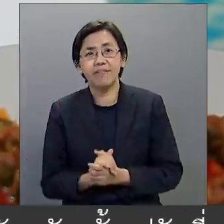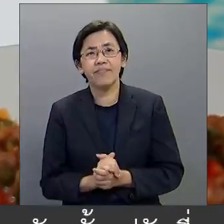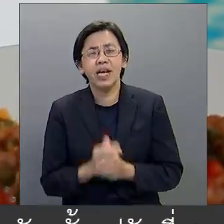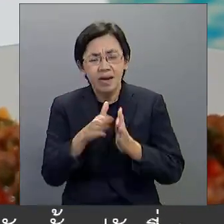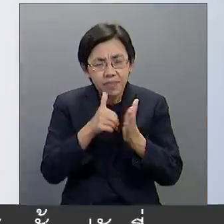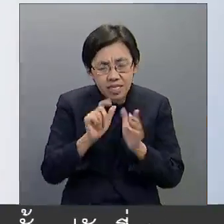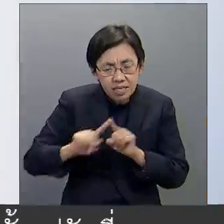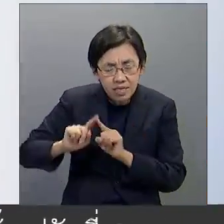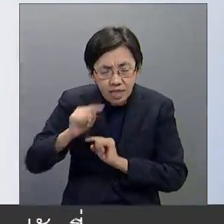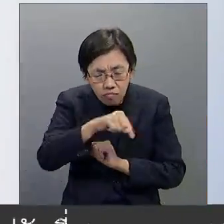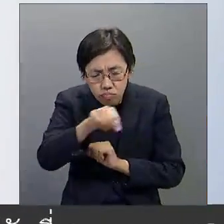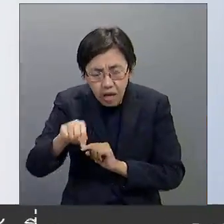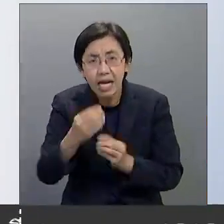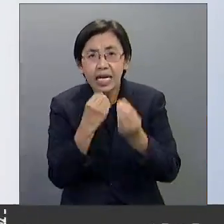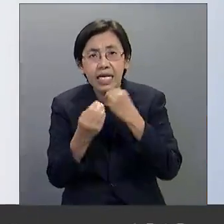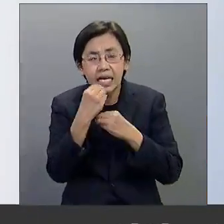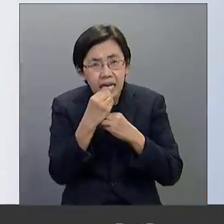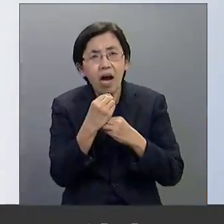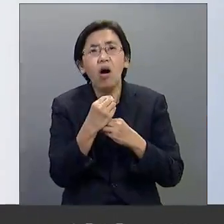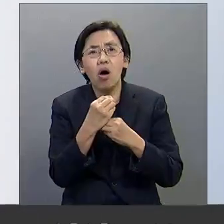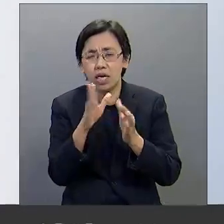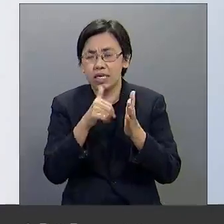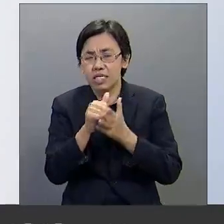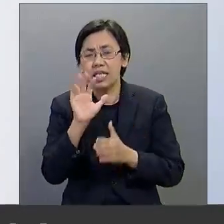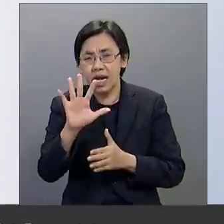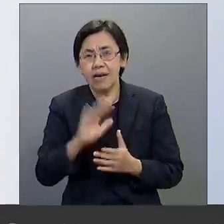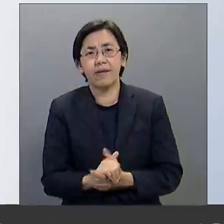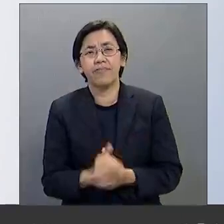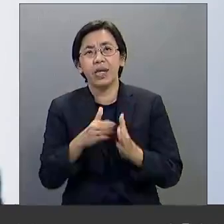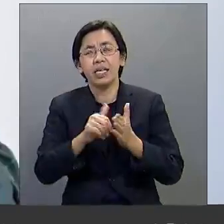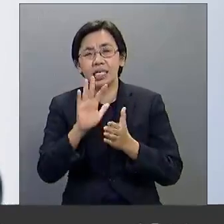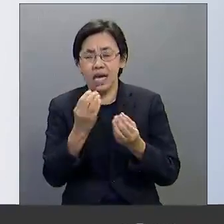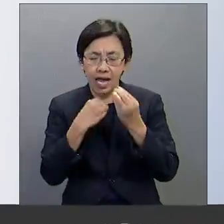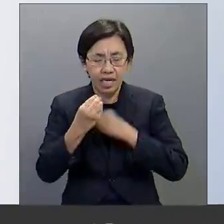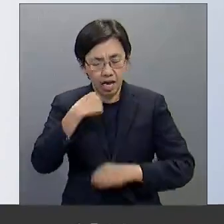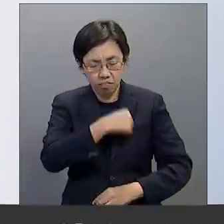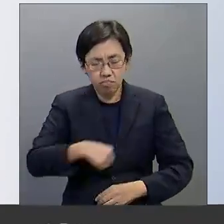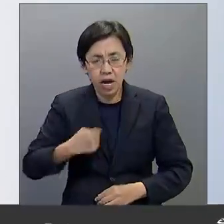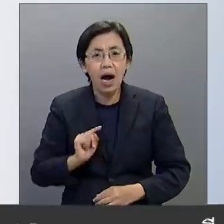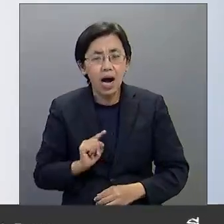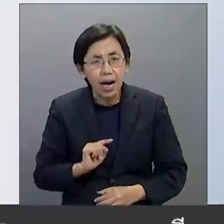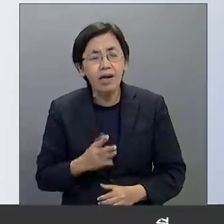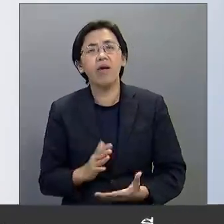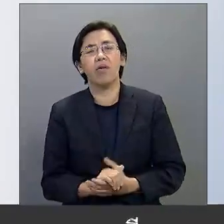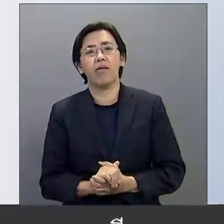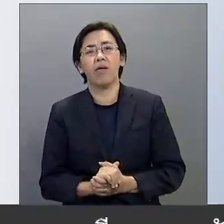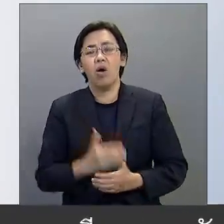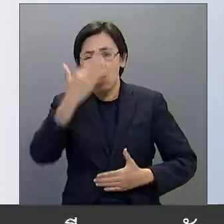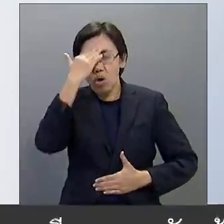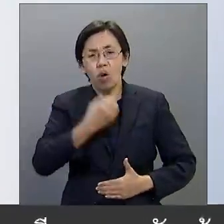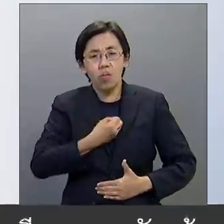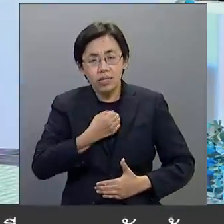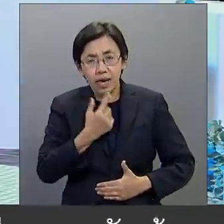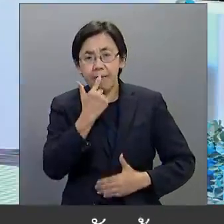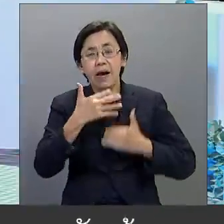เห็นเนี่ยอย่างน้อยวันนึงต้องได้รับอย่างน้อย5สีนะครับมันก็จะครอบคลุมในเรื่องของลดปัจจัยเสี่ยงต่อการเกิดโรคหัวใจและหล